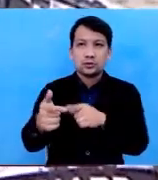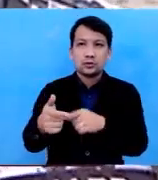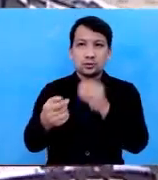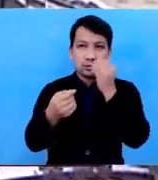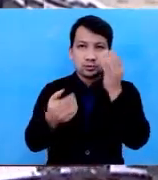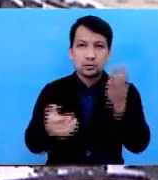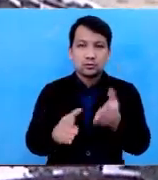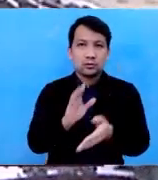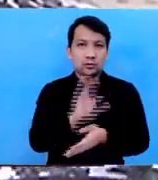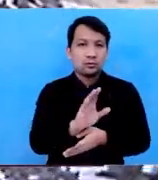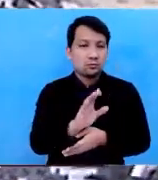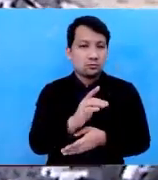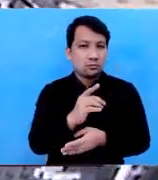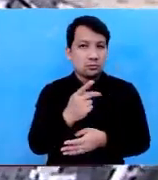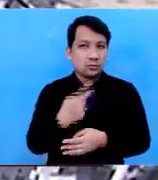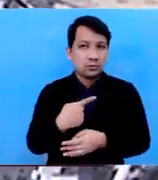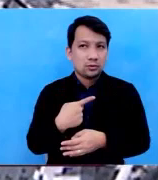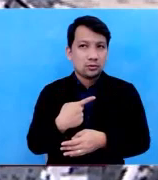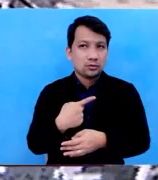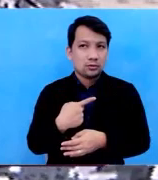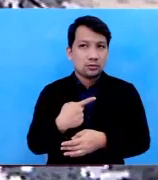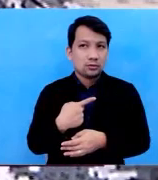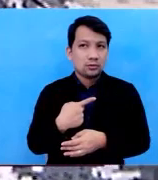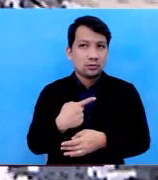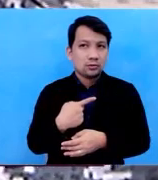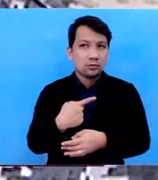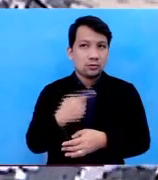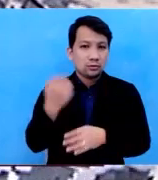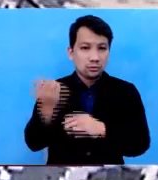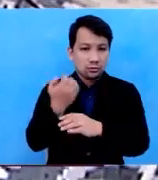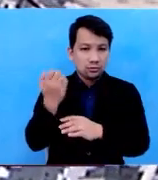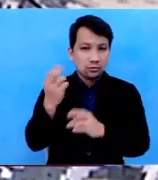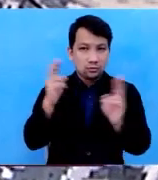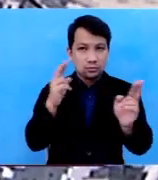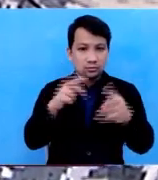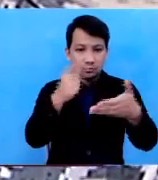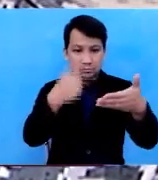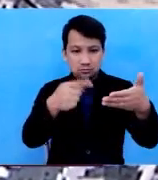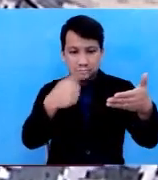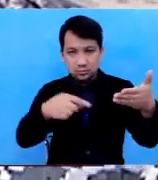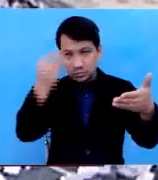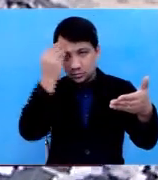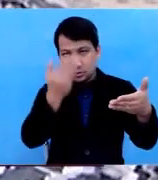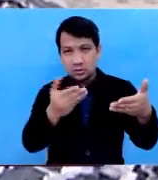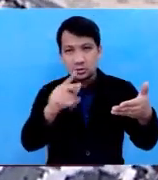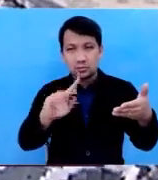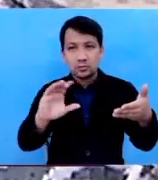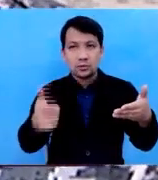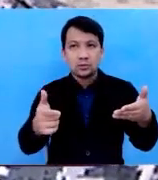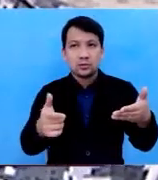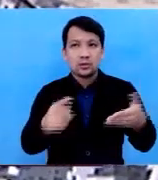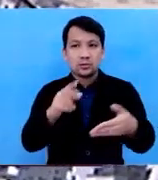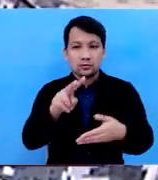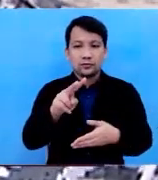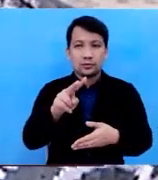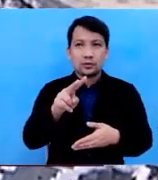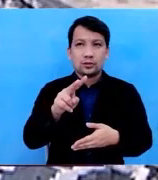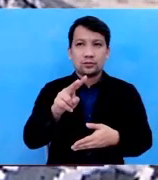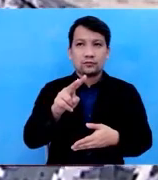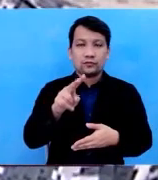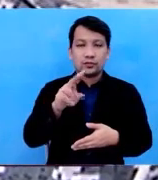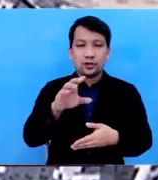ng ERE or yung emergency readiness evaluation at saka ng VSEI, no, vessel safety